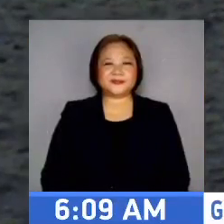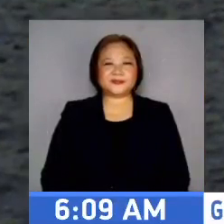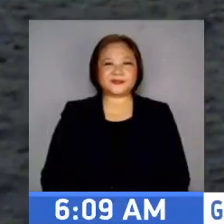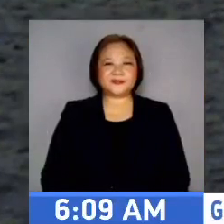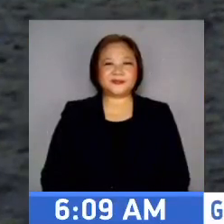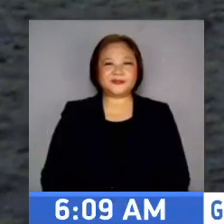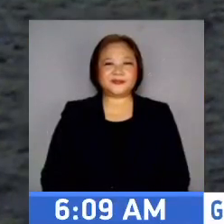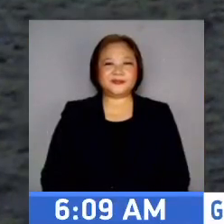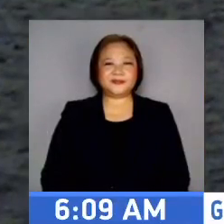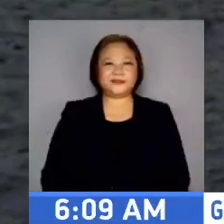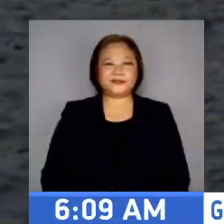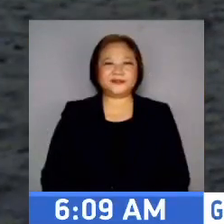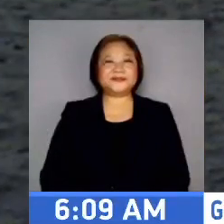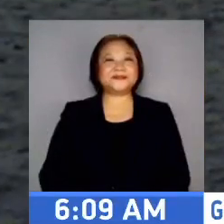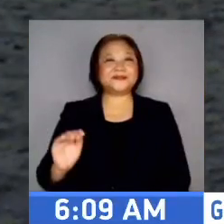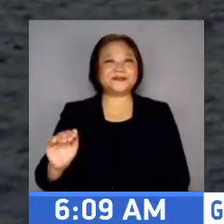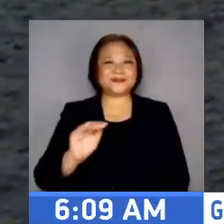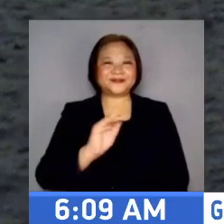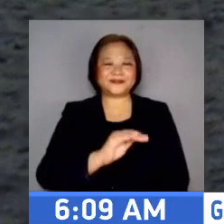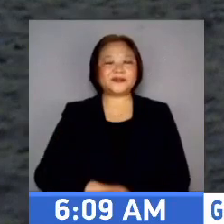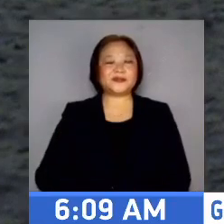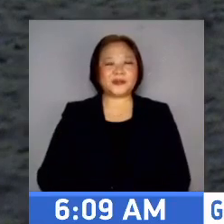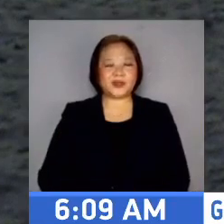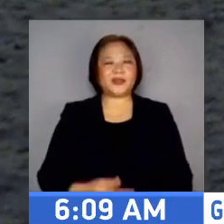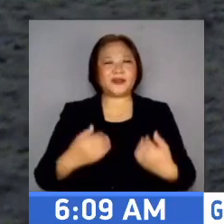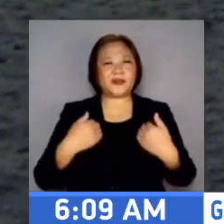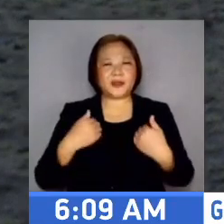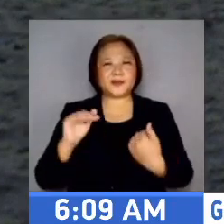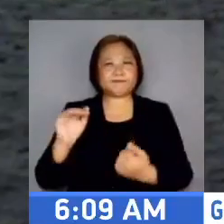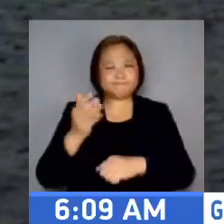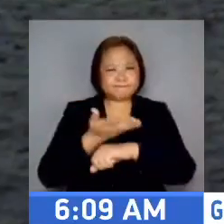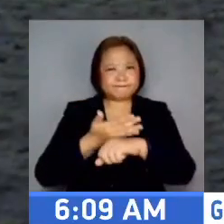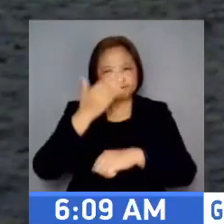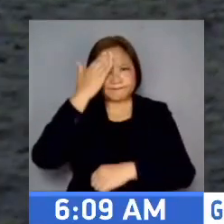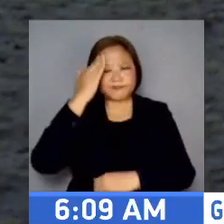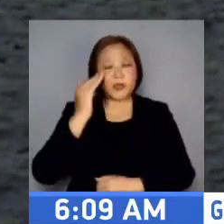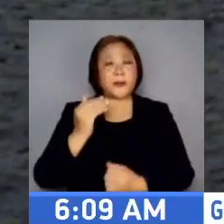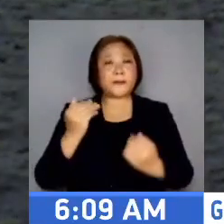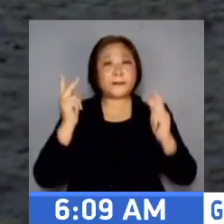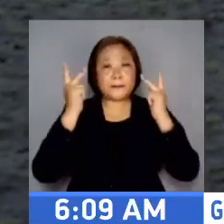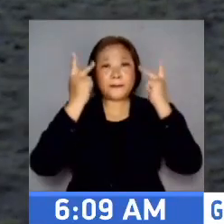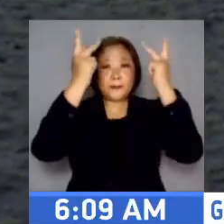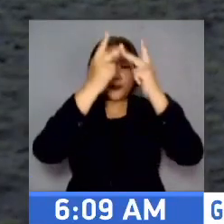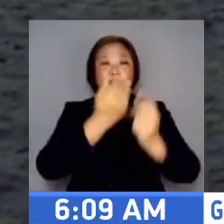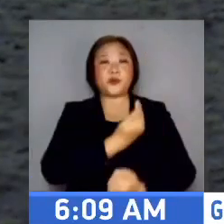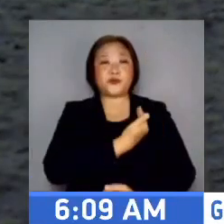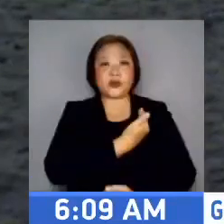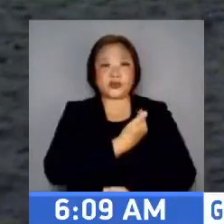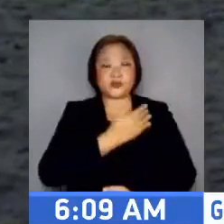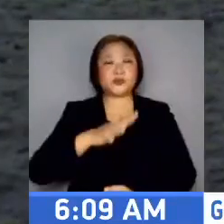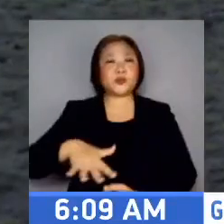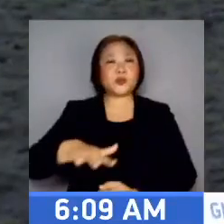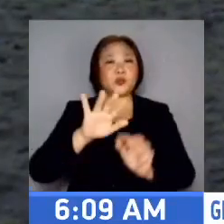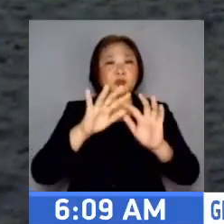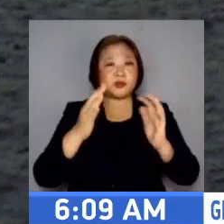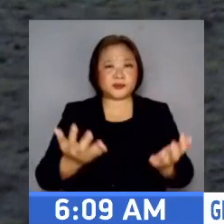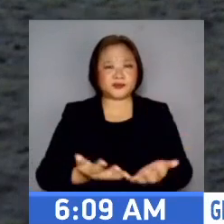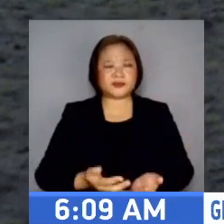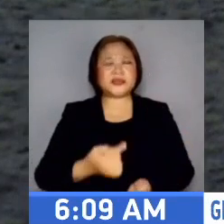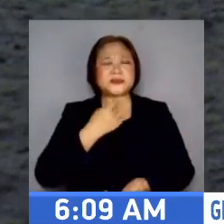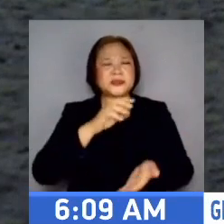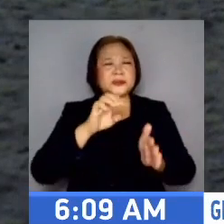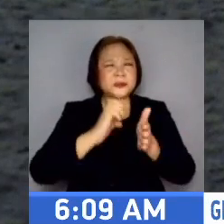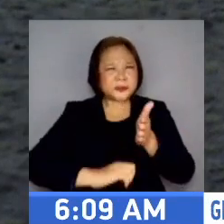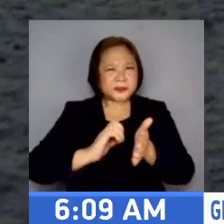Mga kapuso, may panawagan po si Pope Francis para sa buong mundo. Bawasan daw po muna natin ang gastos ngayong Pasko at sa halip